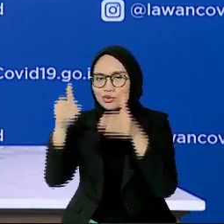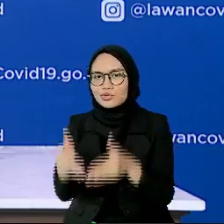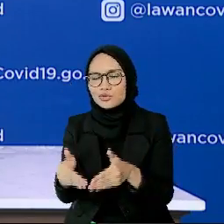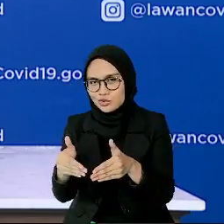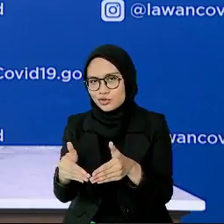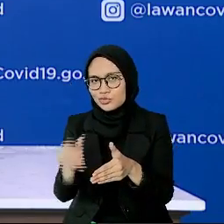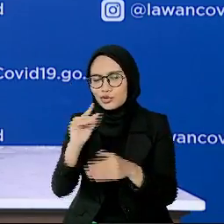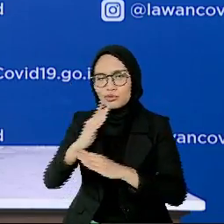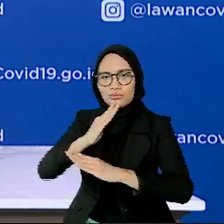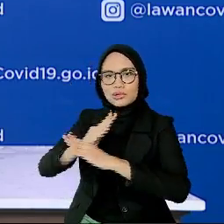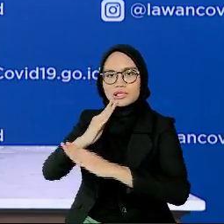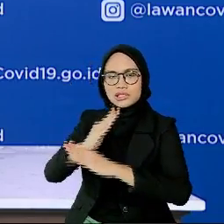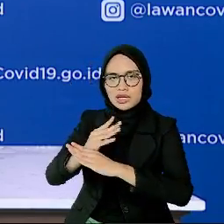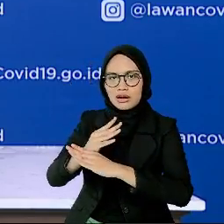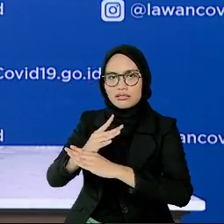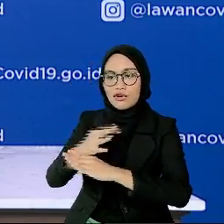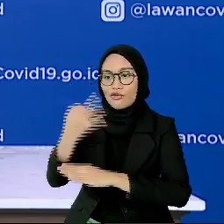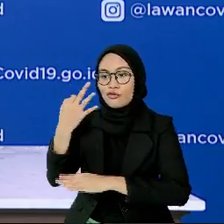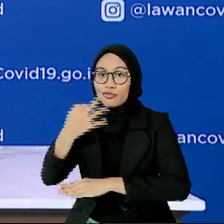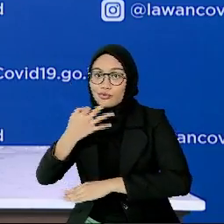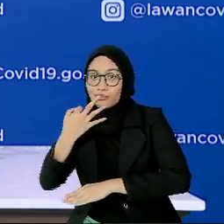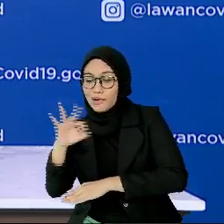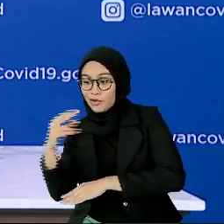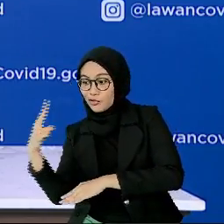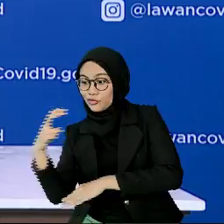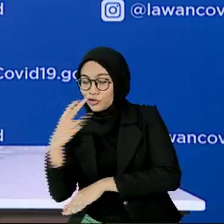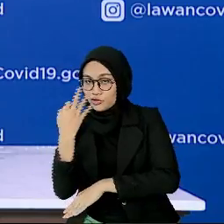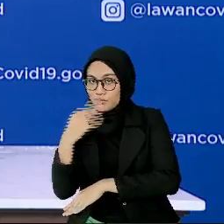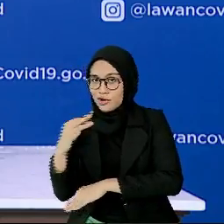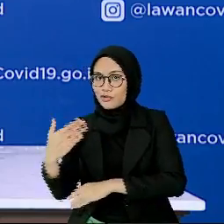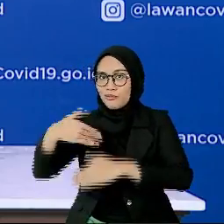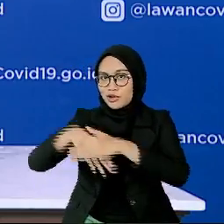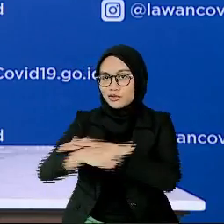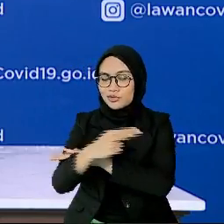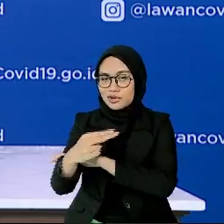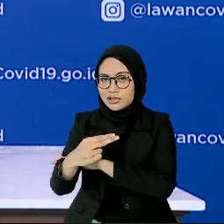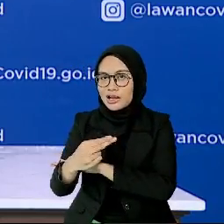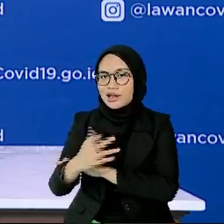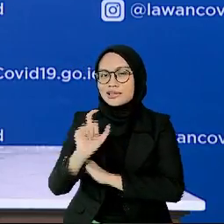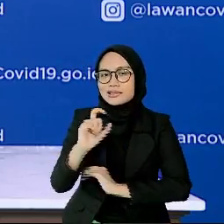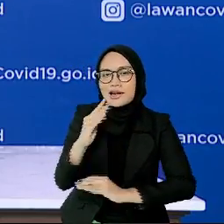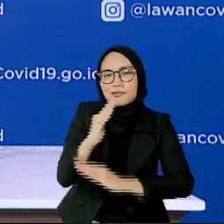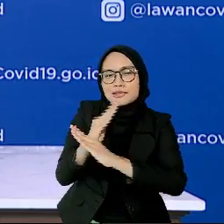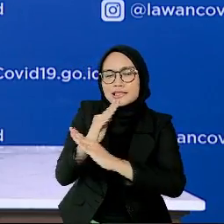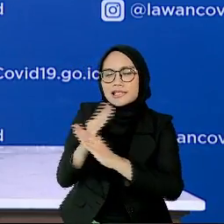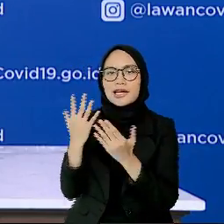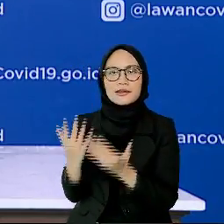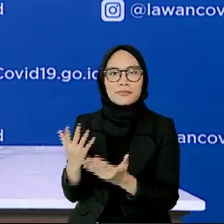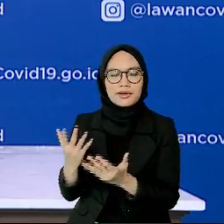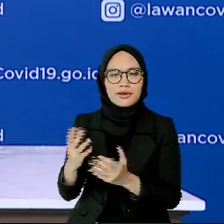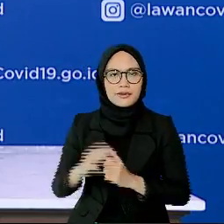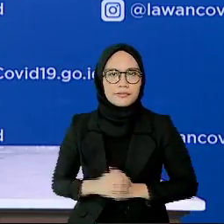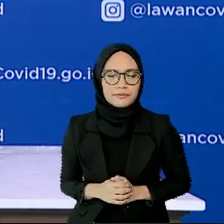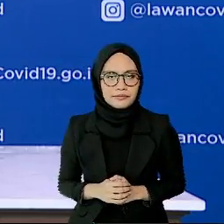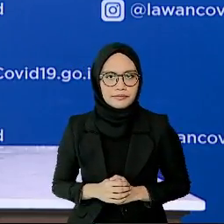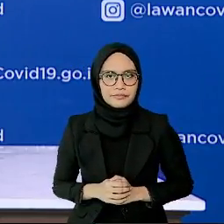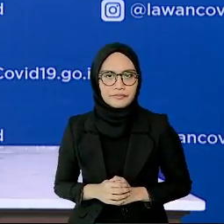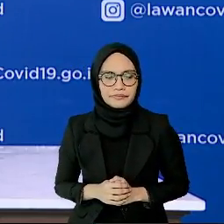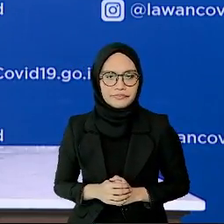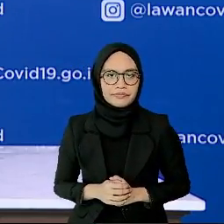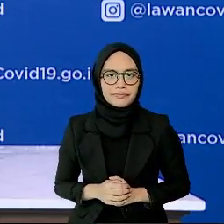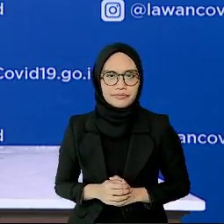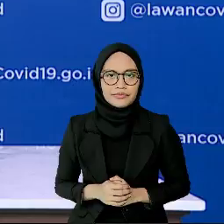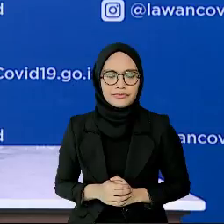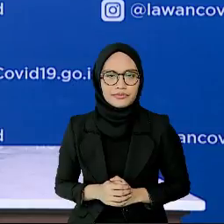terulang? Kemudian, untuk mengantisipasi oknum yang tak bertanggung jawab dan antisipasi agar